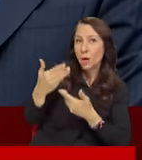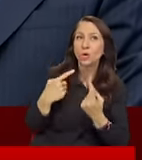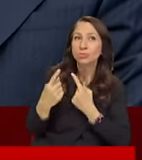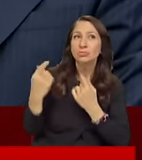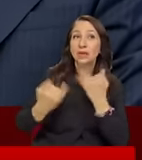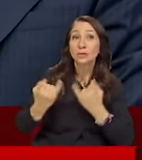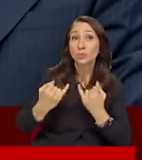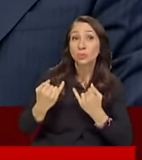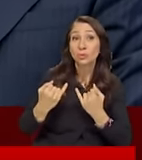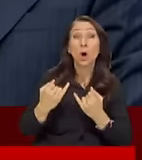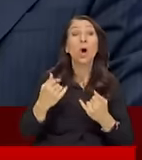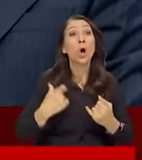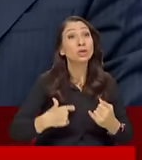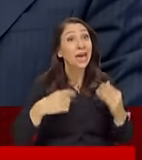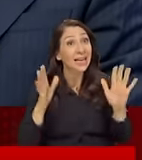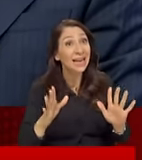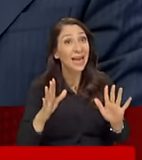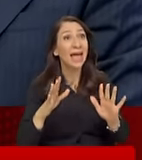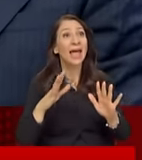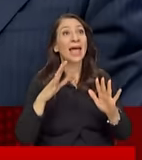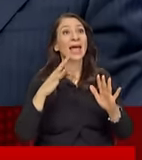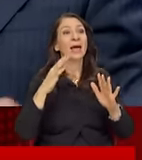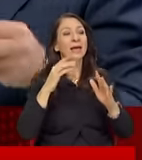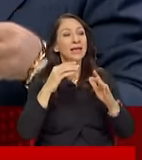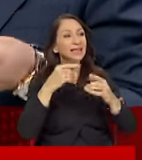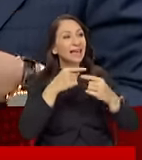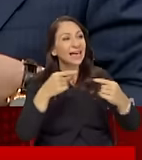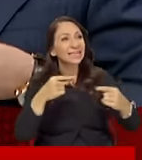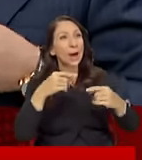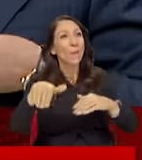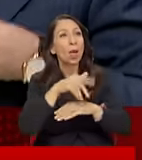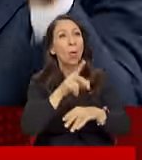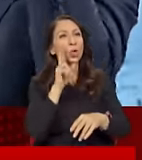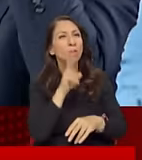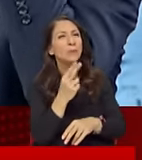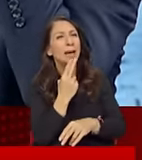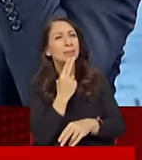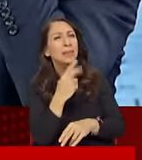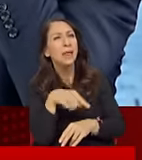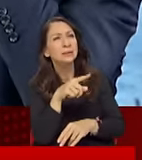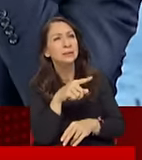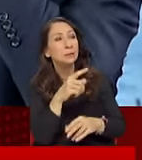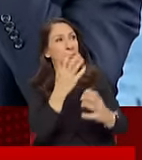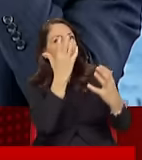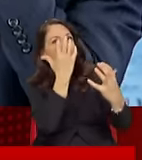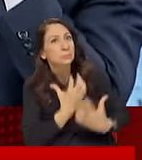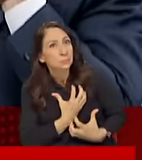konuşuyoruz, tartışıyoruz. Özellikle dezavantajlı mahallelerde gördüğüm o kadınların